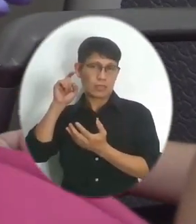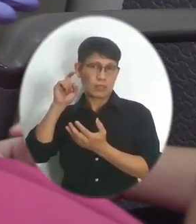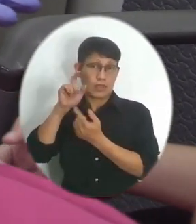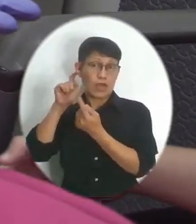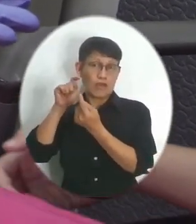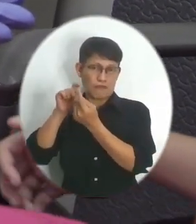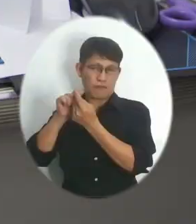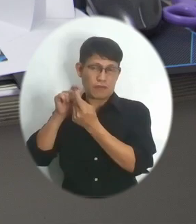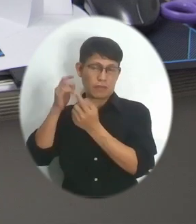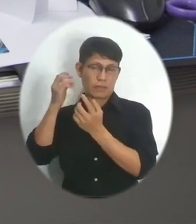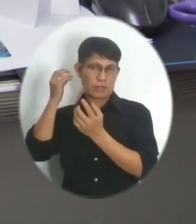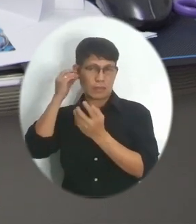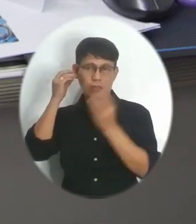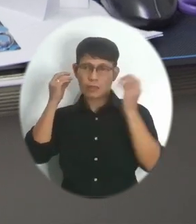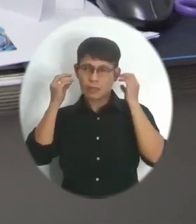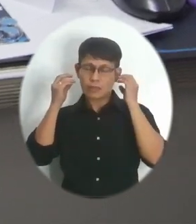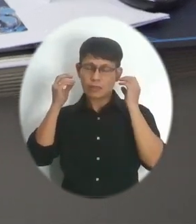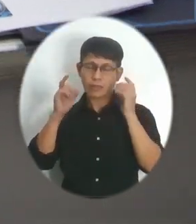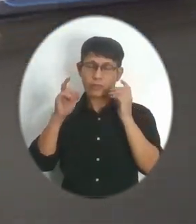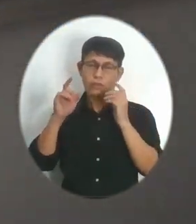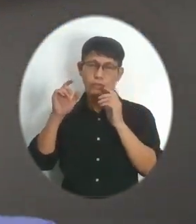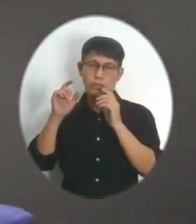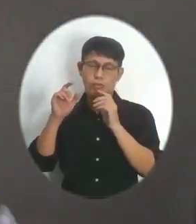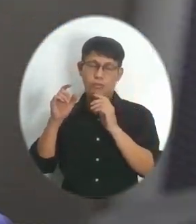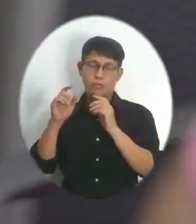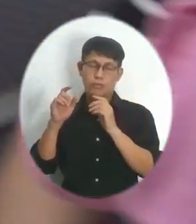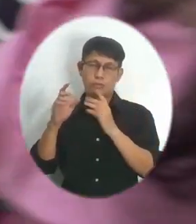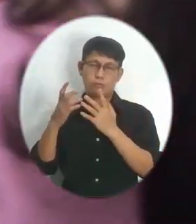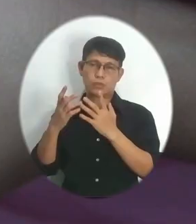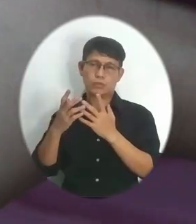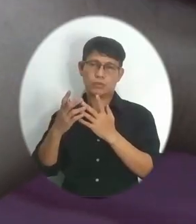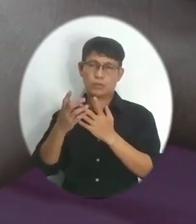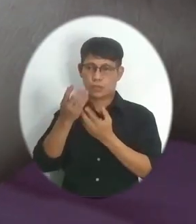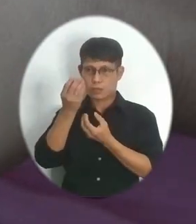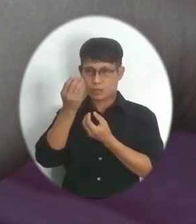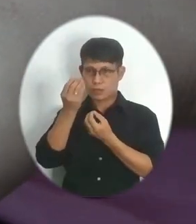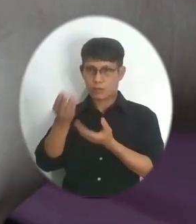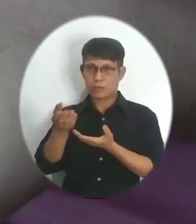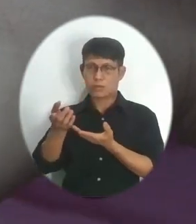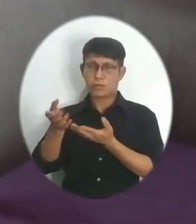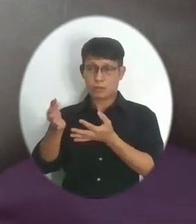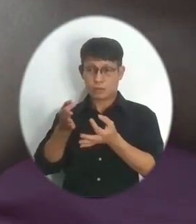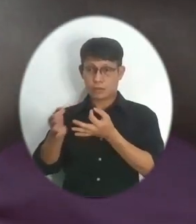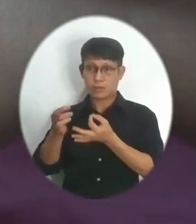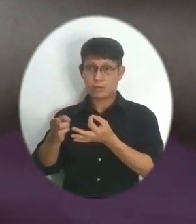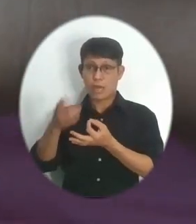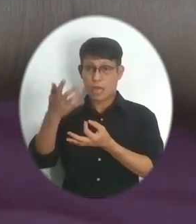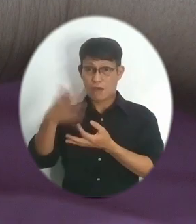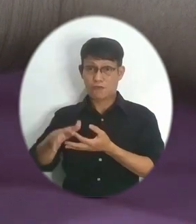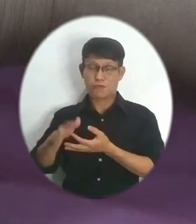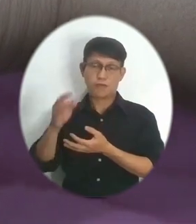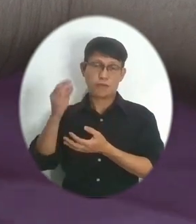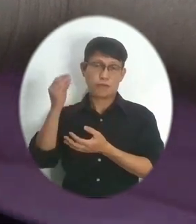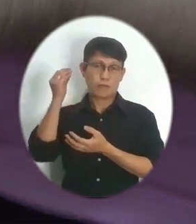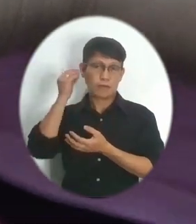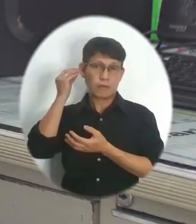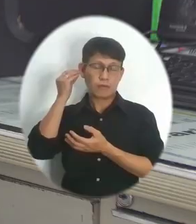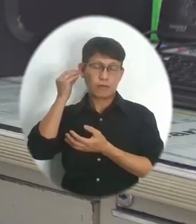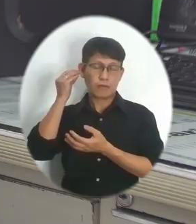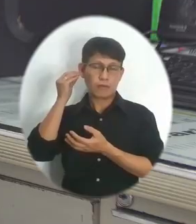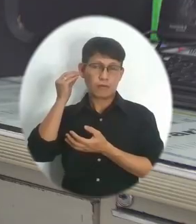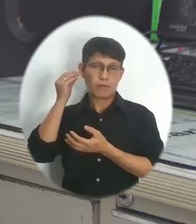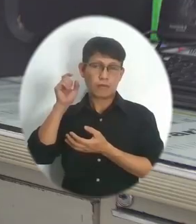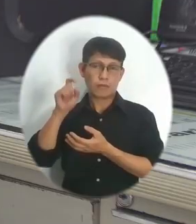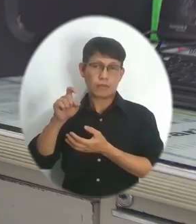mas maganda yung pasok ng tunog. Okay, pagkatapos nun, sinabihan namin si ma'am na pagkalagay ng hearing